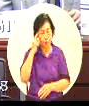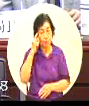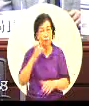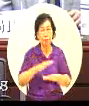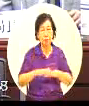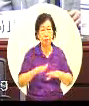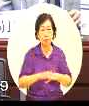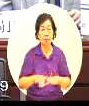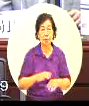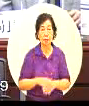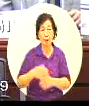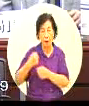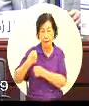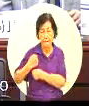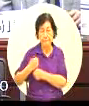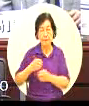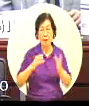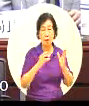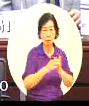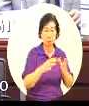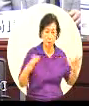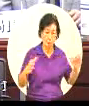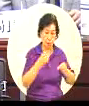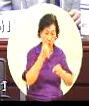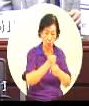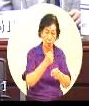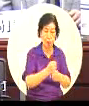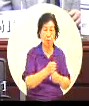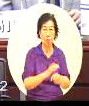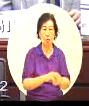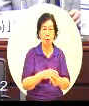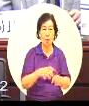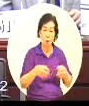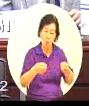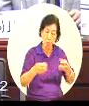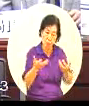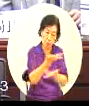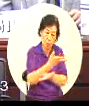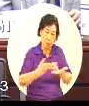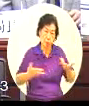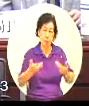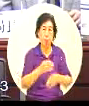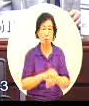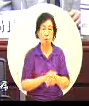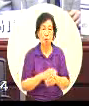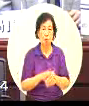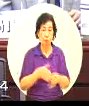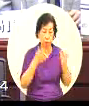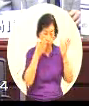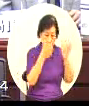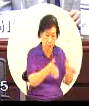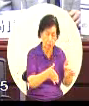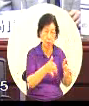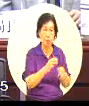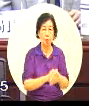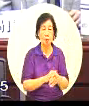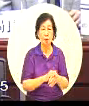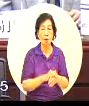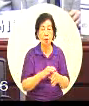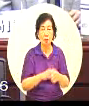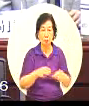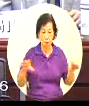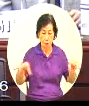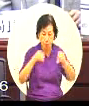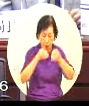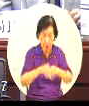殡仪局的这些伙伴大家一起来讨论是不是朝着整病的方向来